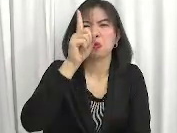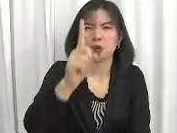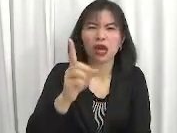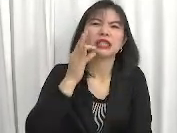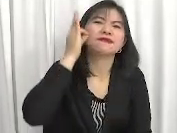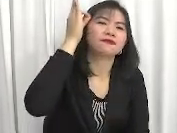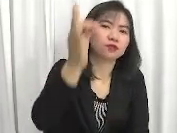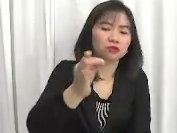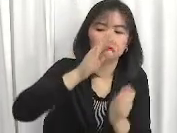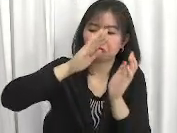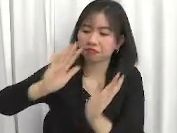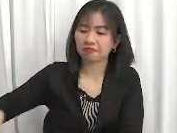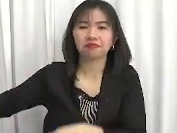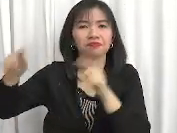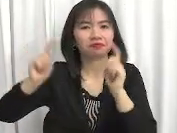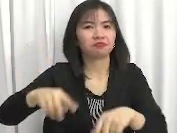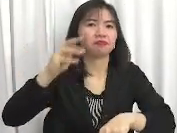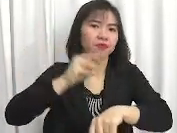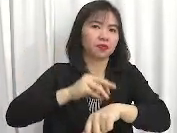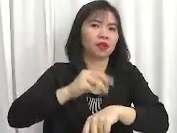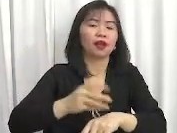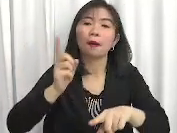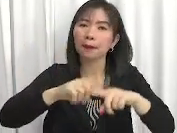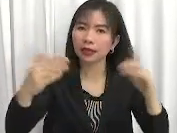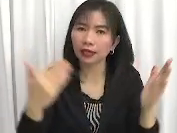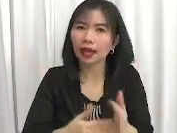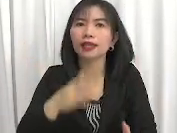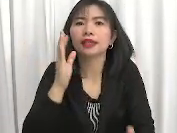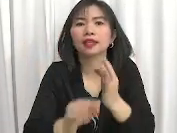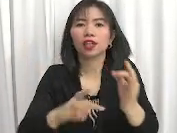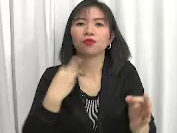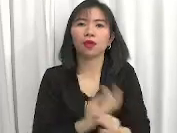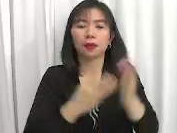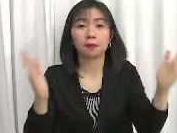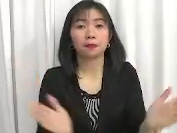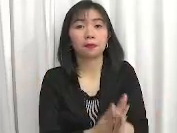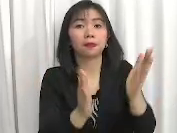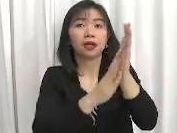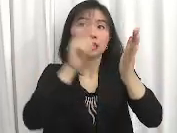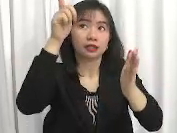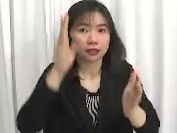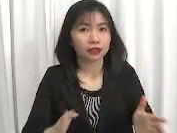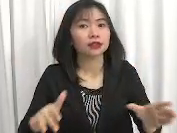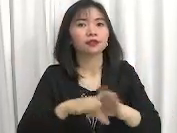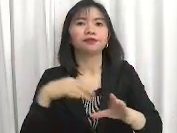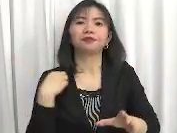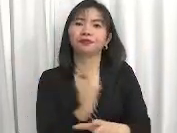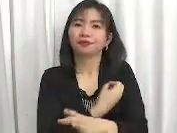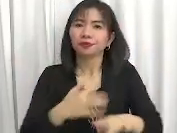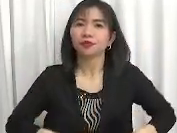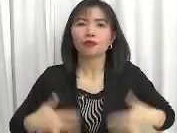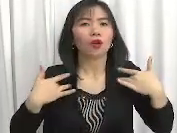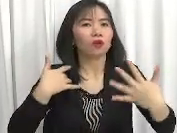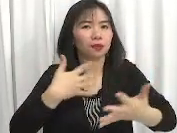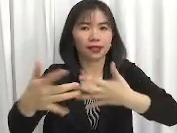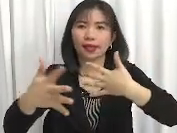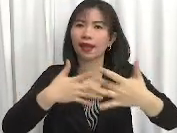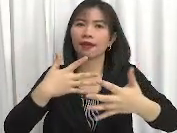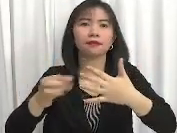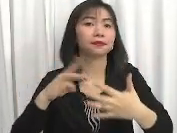sa gawain ng Panginoon. Pero kung lagi nating itataas ang Diyos sa ating, anuman ang ating